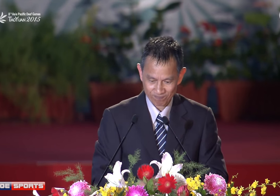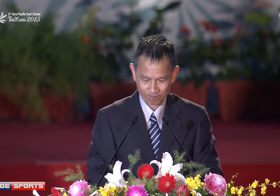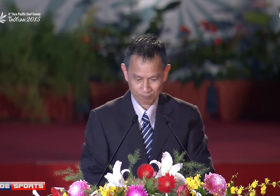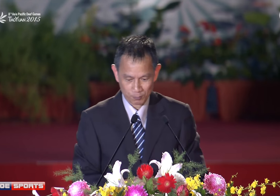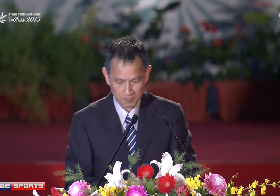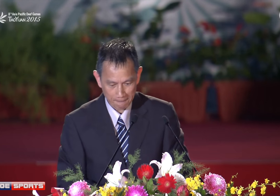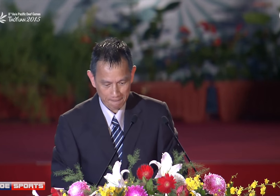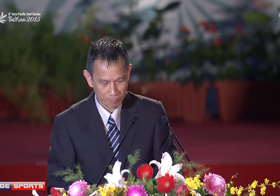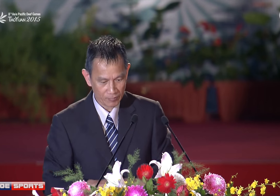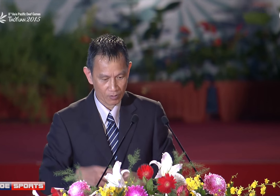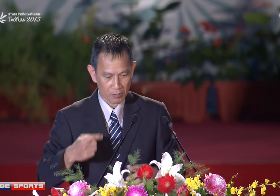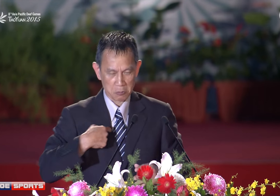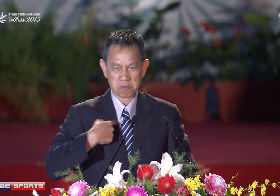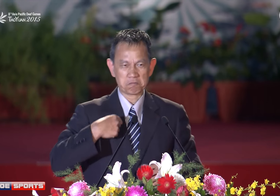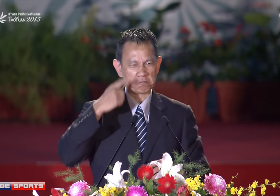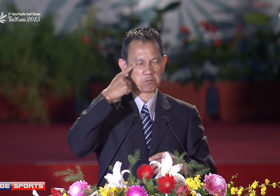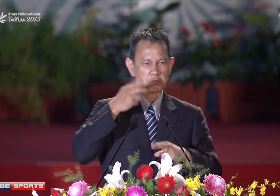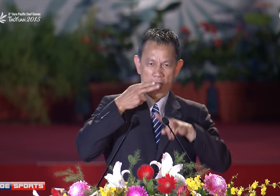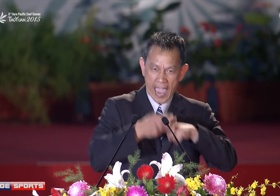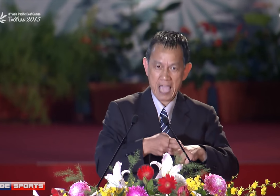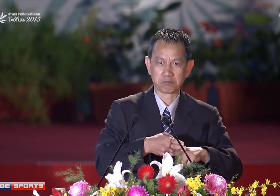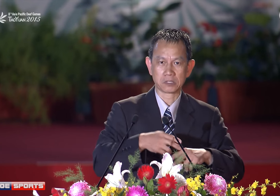让全世界都注意到桃园。